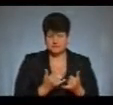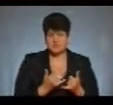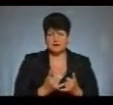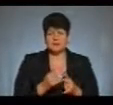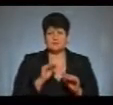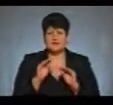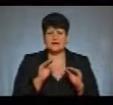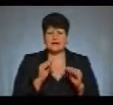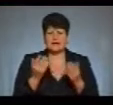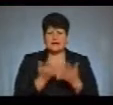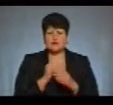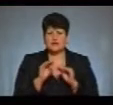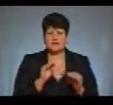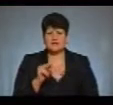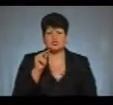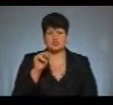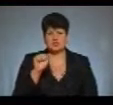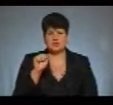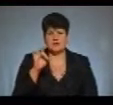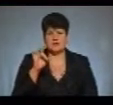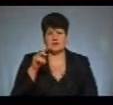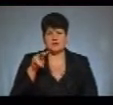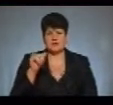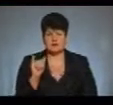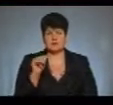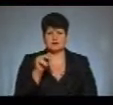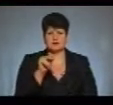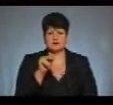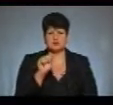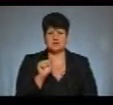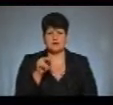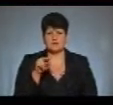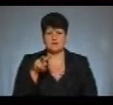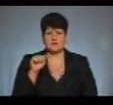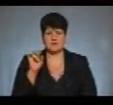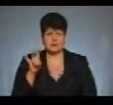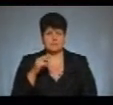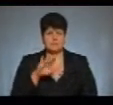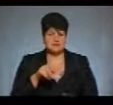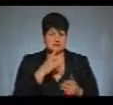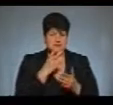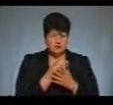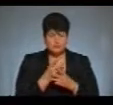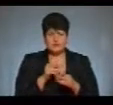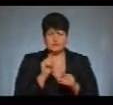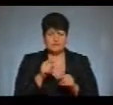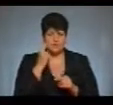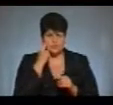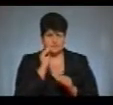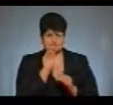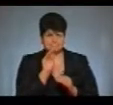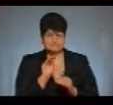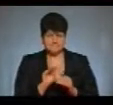Сьогодні показували першу кінострічку «Зоопарк». Після перегляду діти виставляли свої оцінки фільму. Протягом